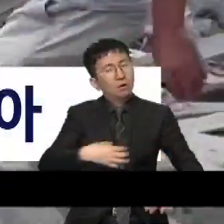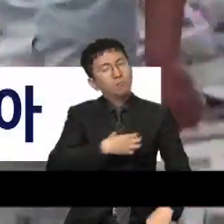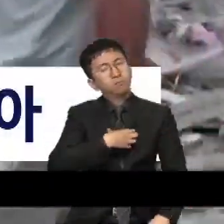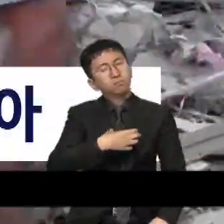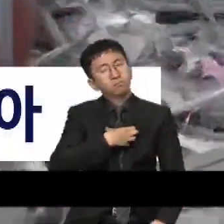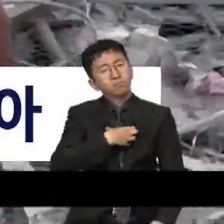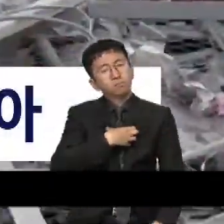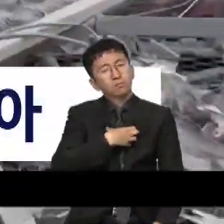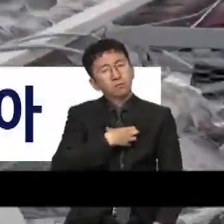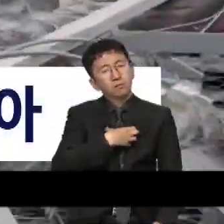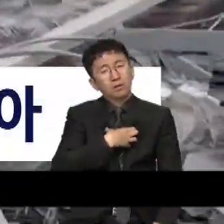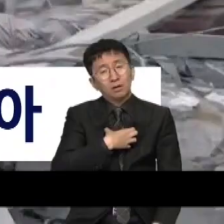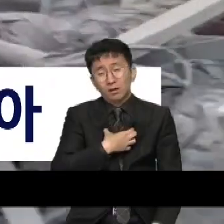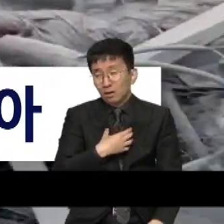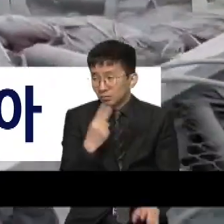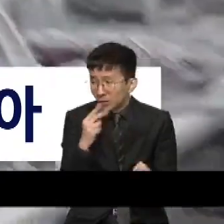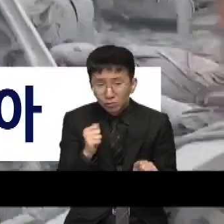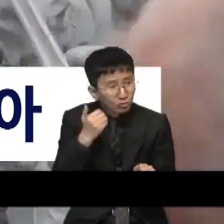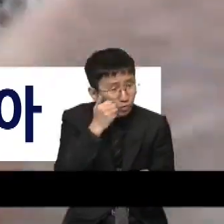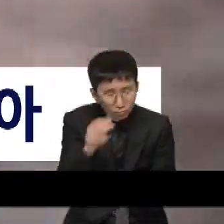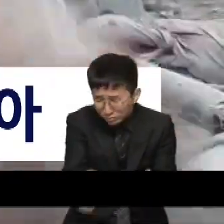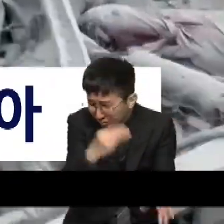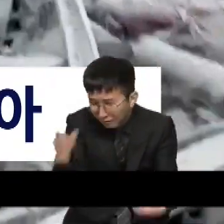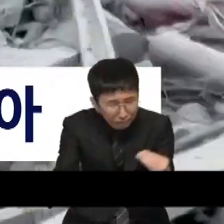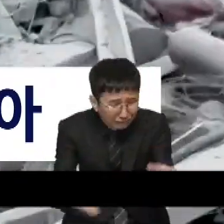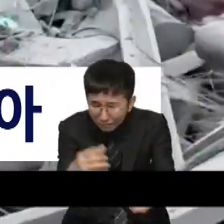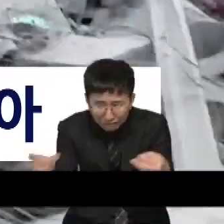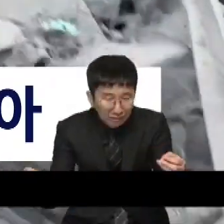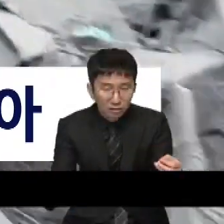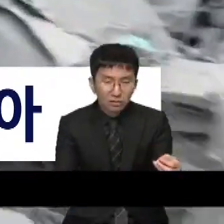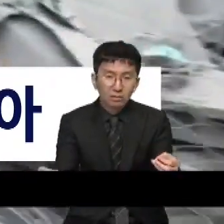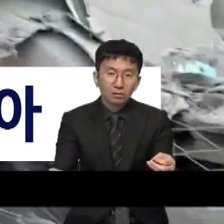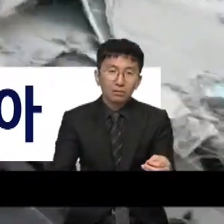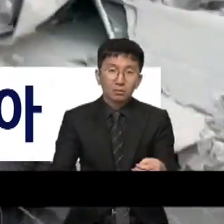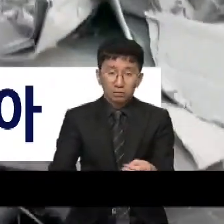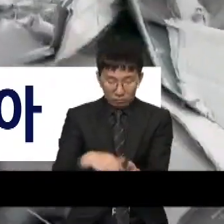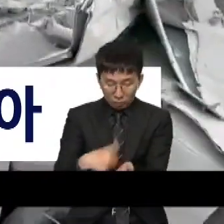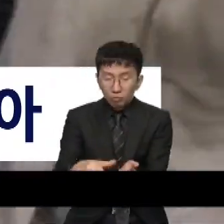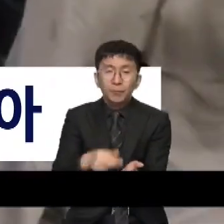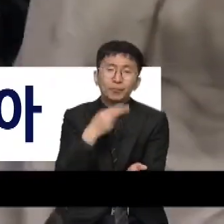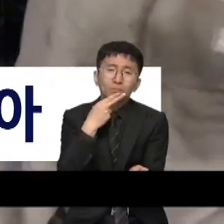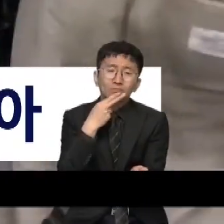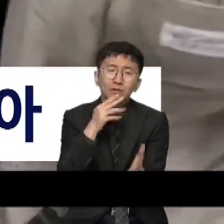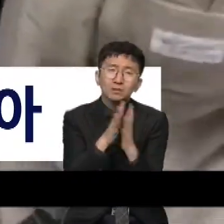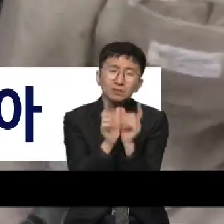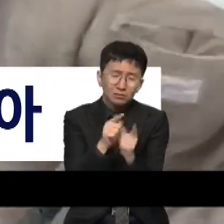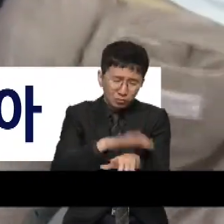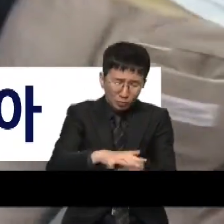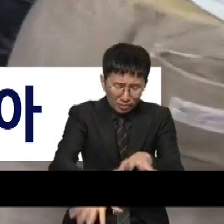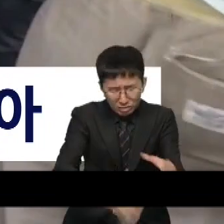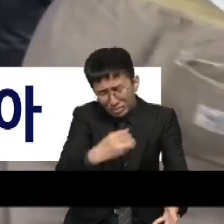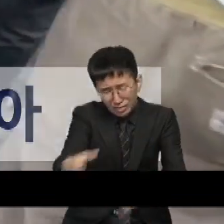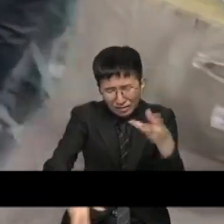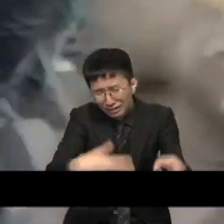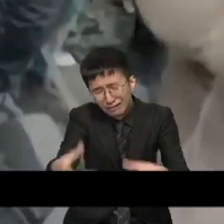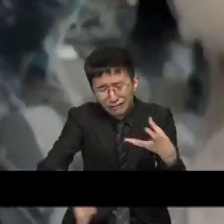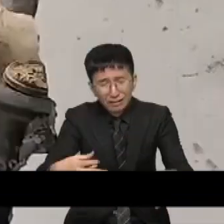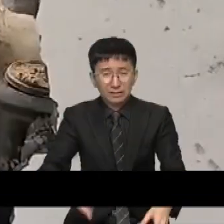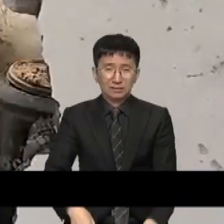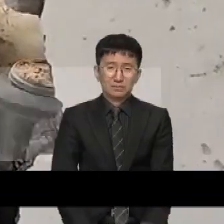무너진 폐허더미에서 생존자를 찾는 게 일상이지만 변변한 장비가 없다 보니 맨손에 의지할 수밖에 없습니다.